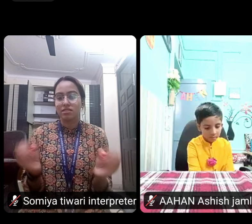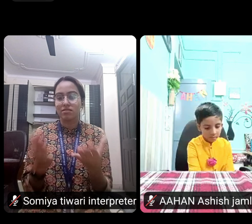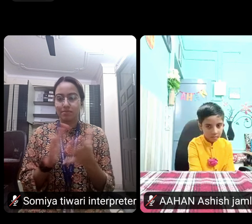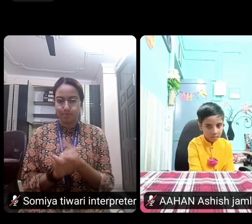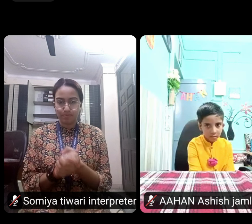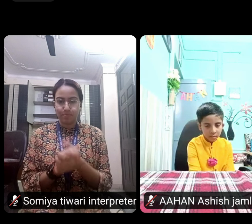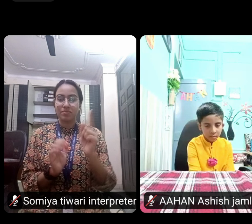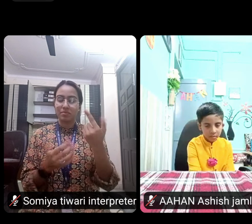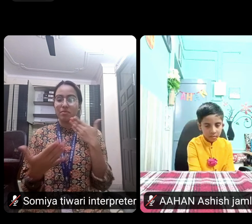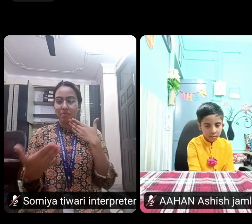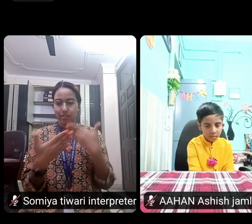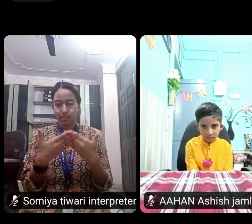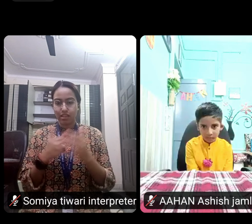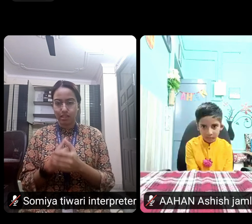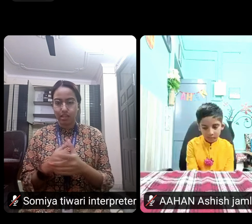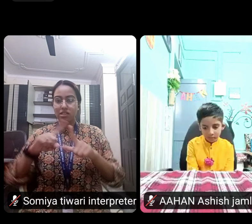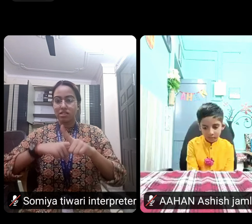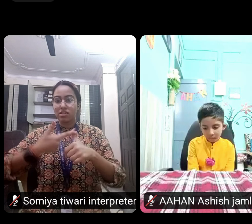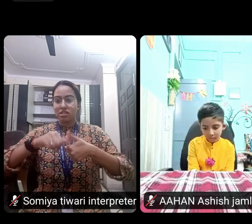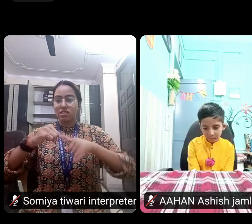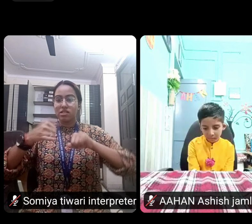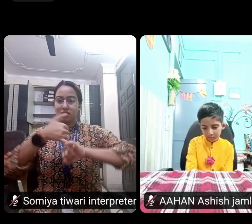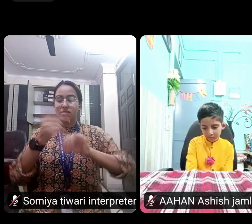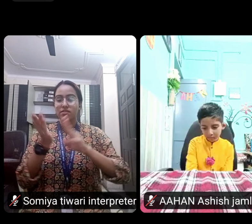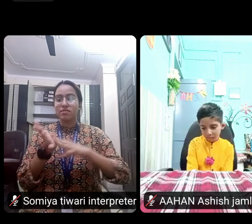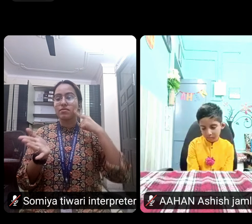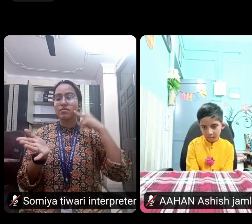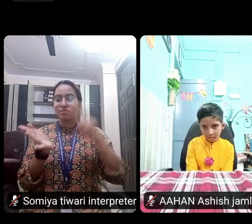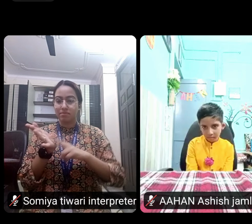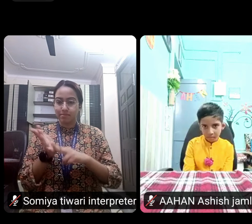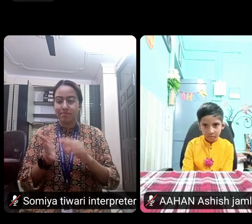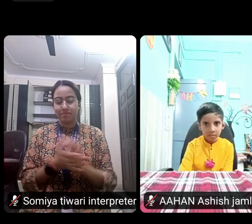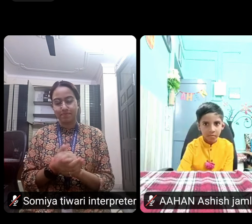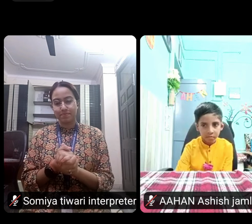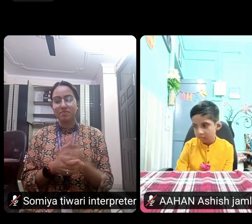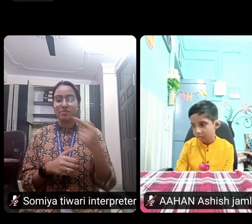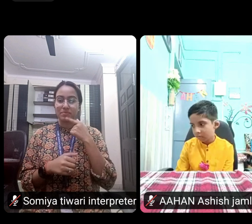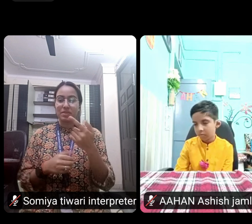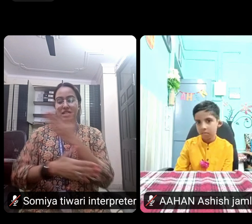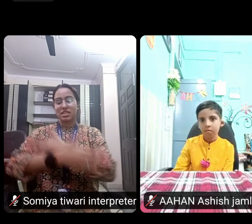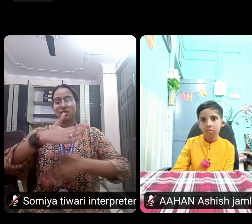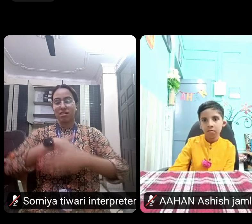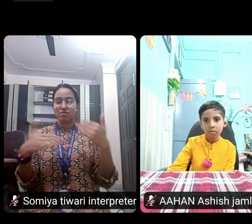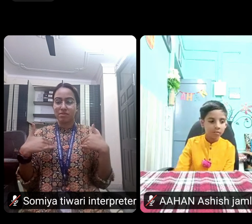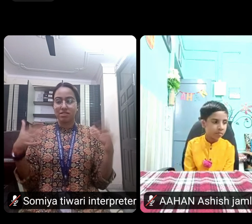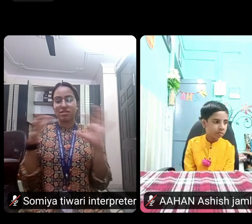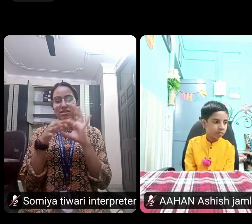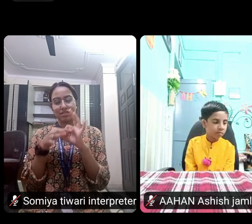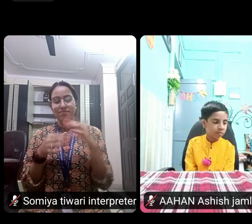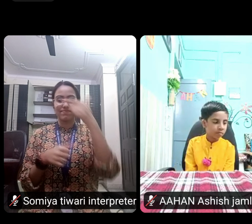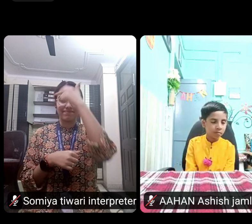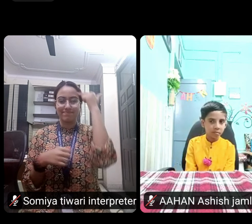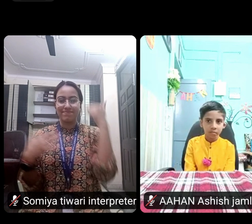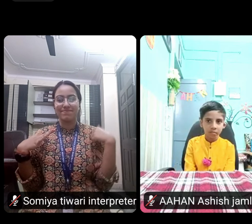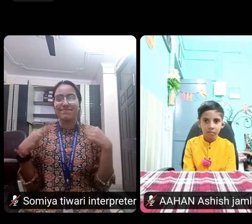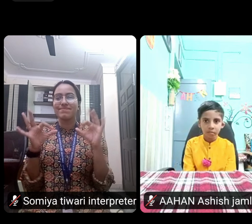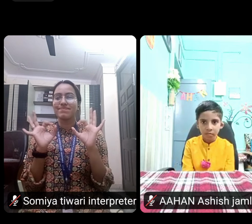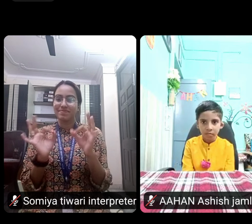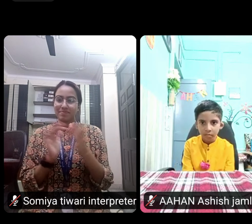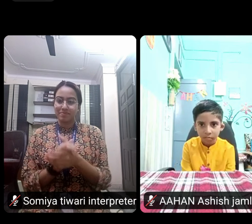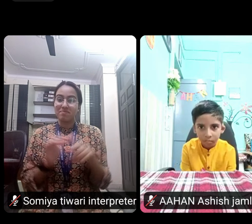थैंक यू जैस्मिन. ये मेरा सौभाग्य है कि मैं सार्थक से जुड़ा हुआ हूँ और आज